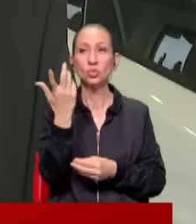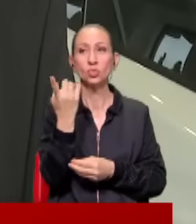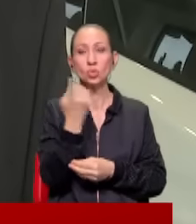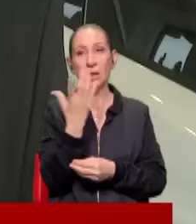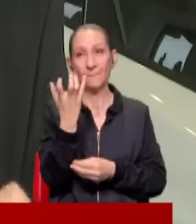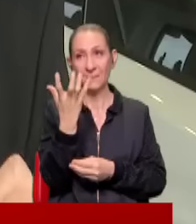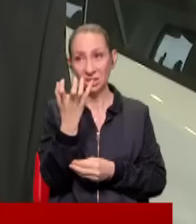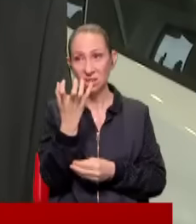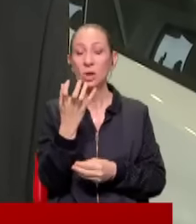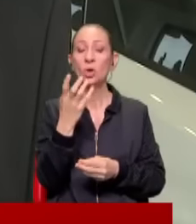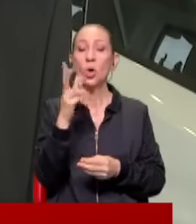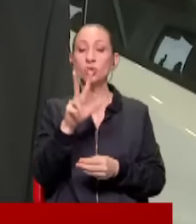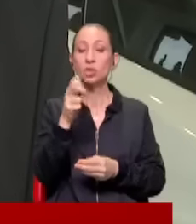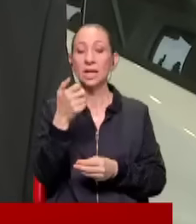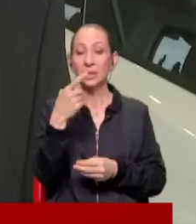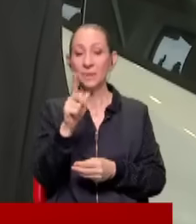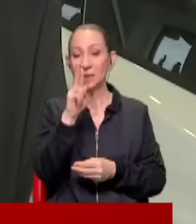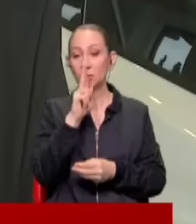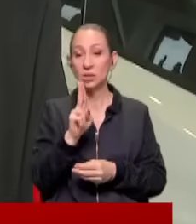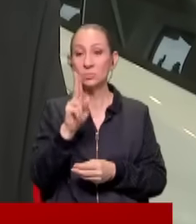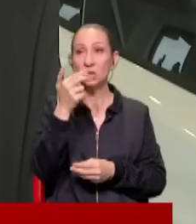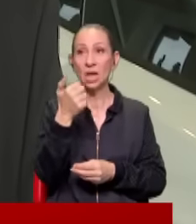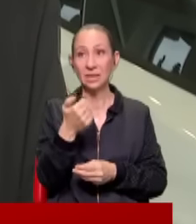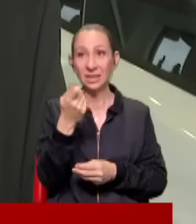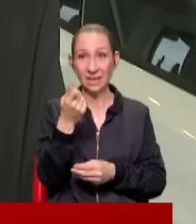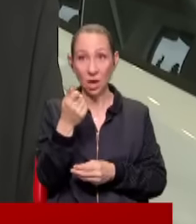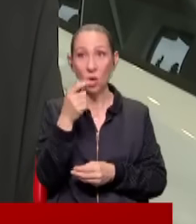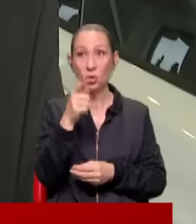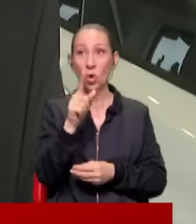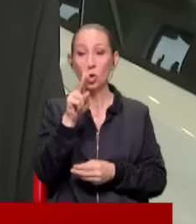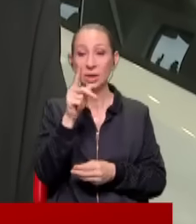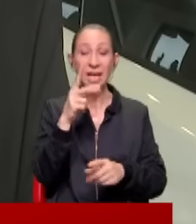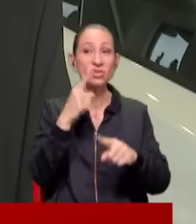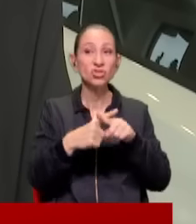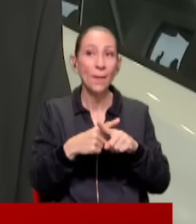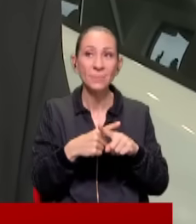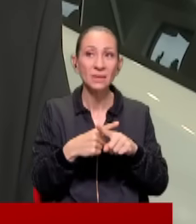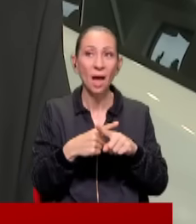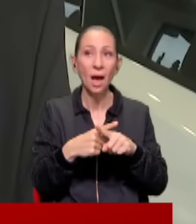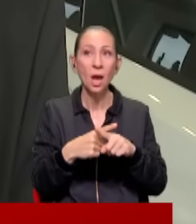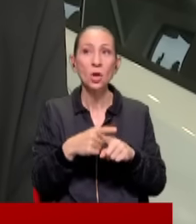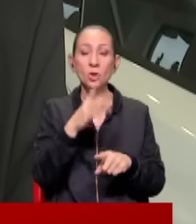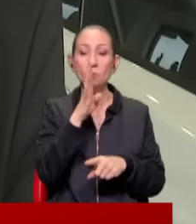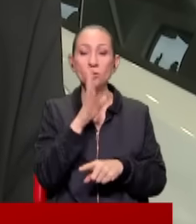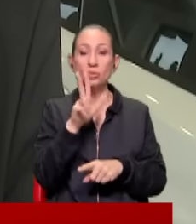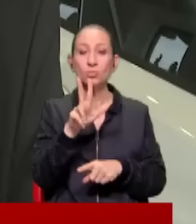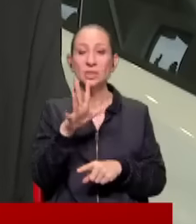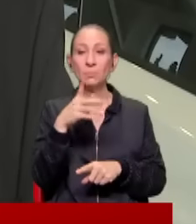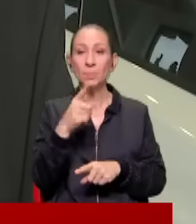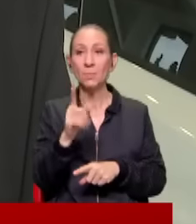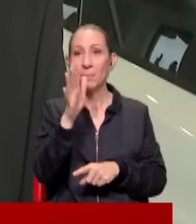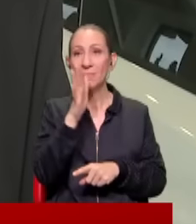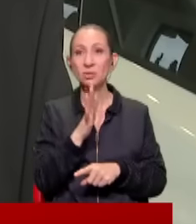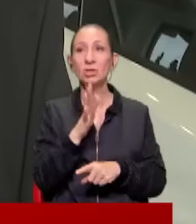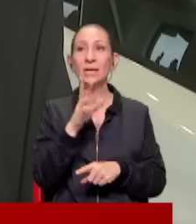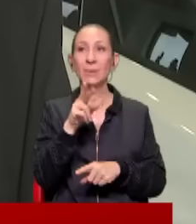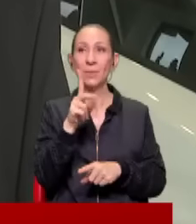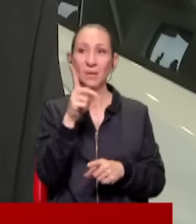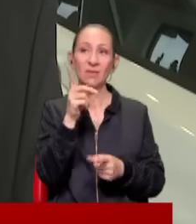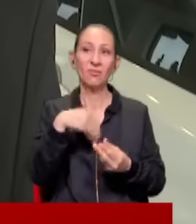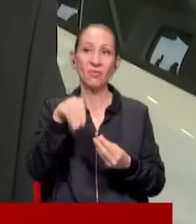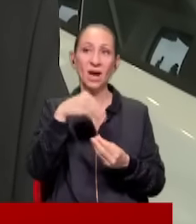%5. Yaklaşık olarak 36.276 lira eder. Onu da 12 ile çarptığımızda 435.500 lira civarında